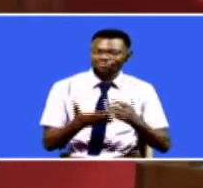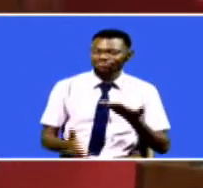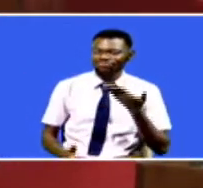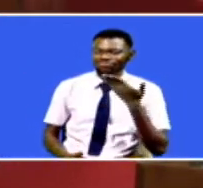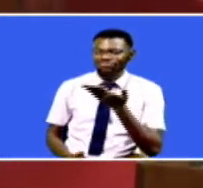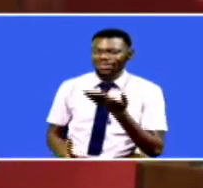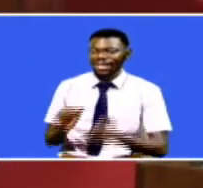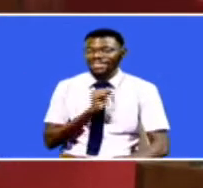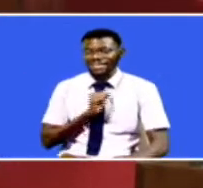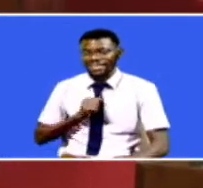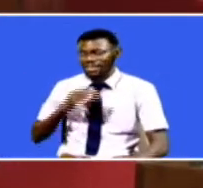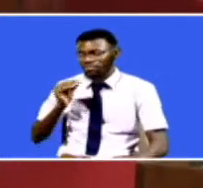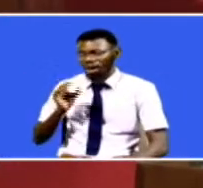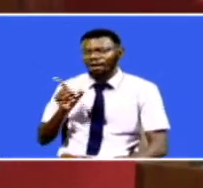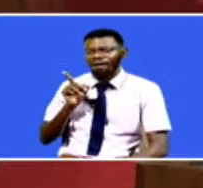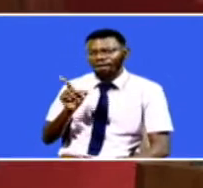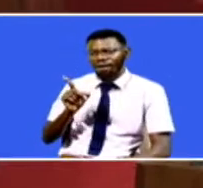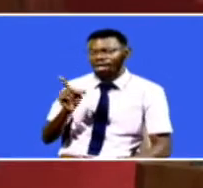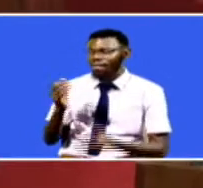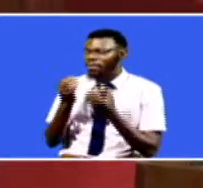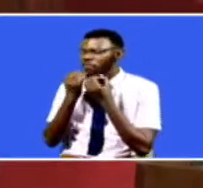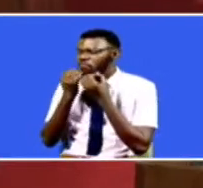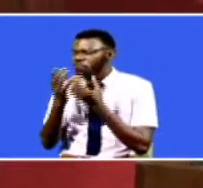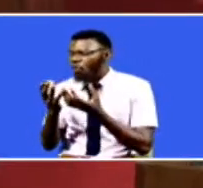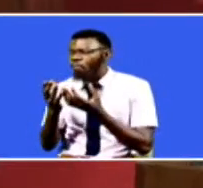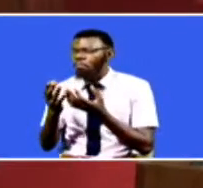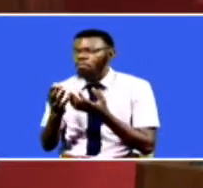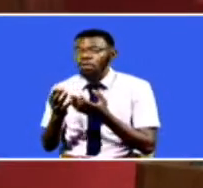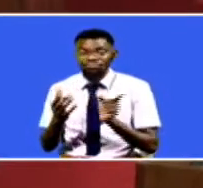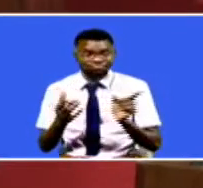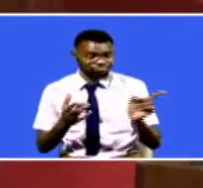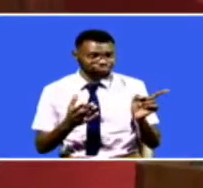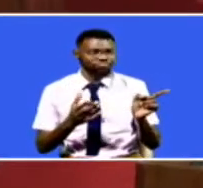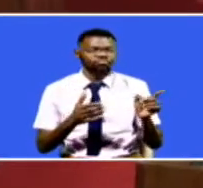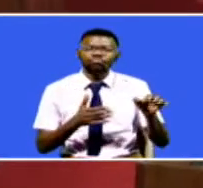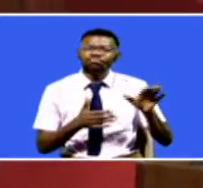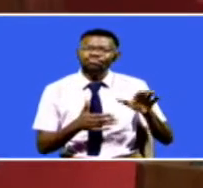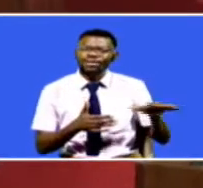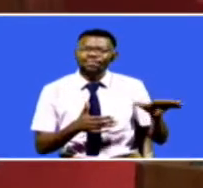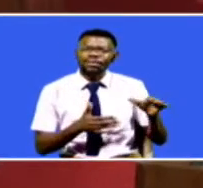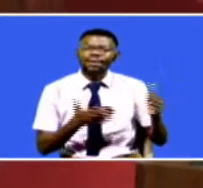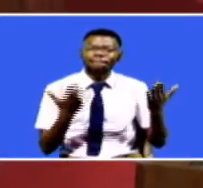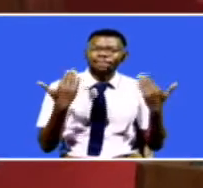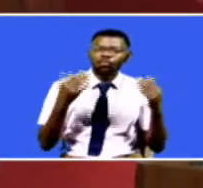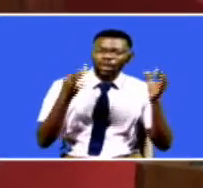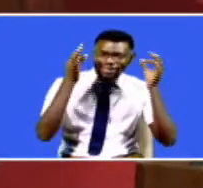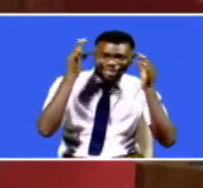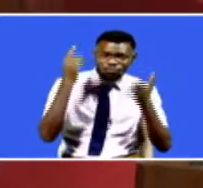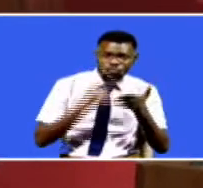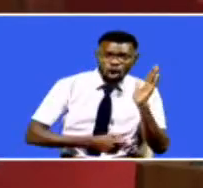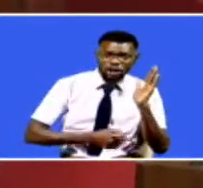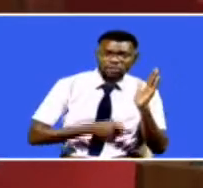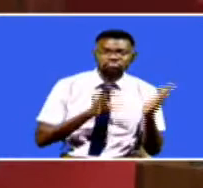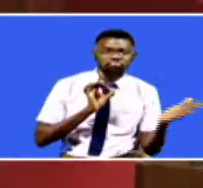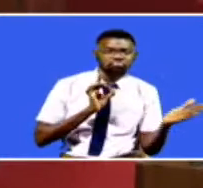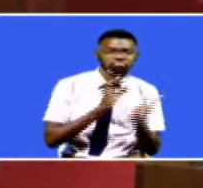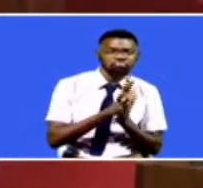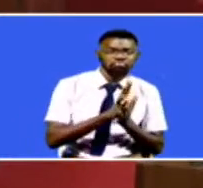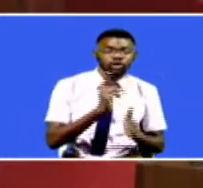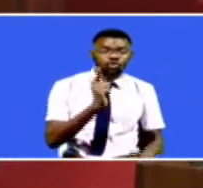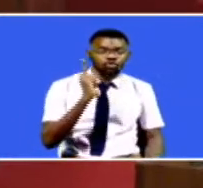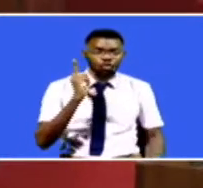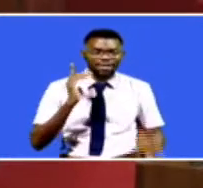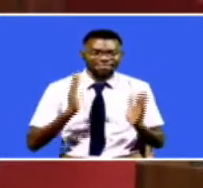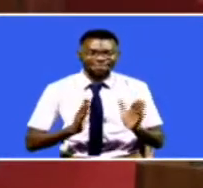Kingi kumjulisha kuhusu uamuzi wa bunge la kaunti ya Meru wa kumng'atua mamlakani Gavana Mwangaza. Mawakili wa